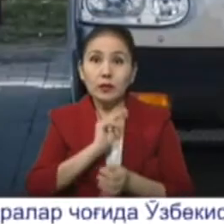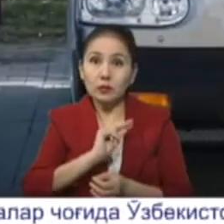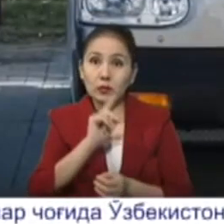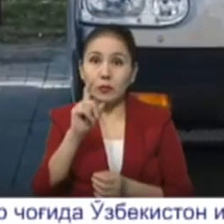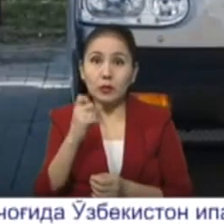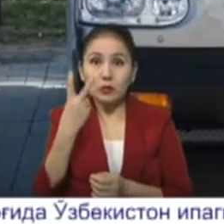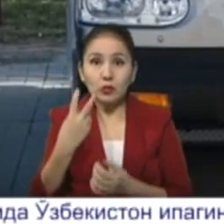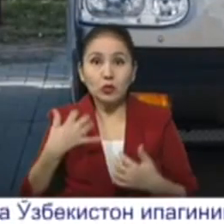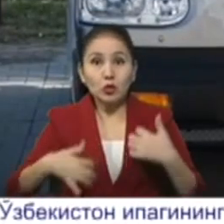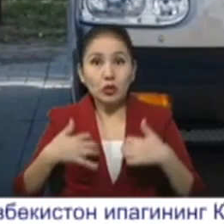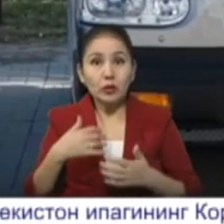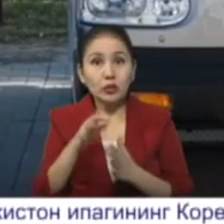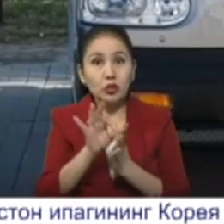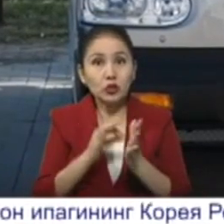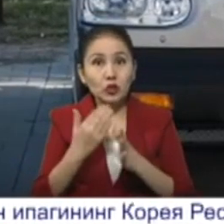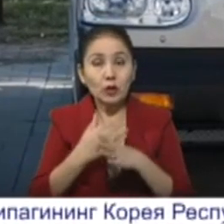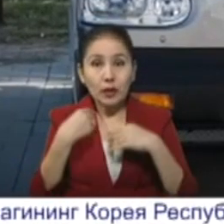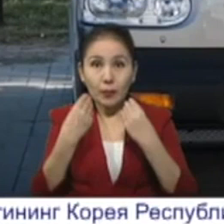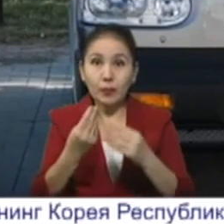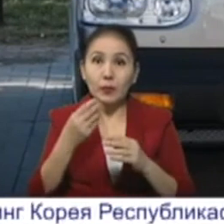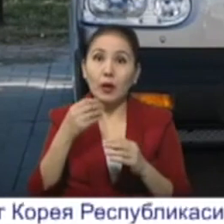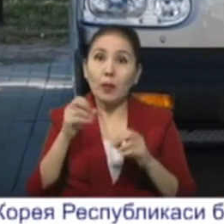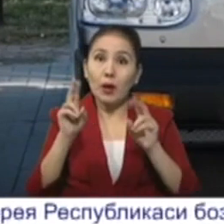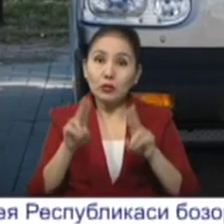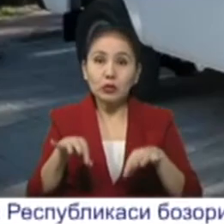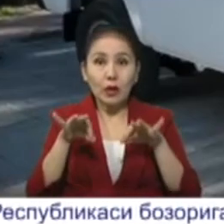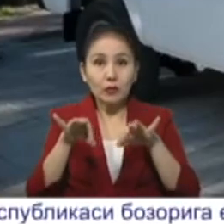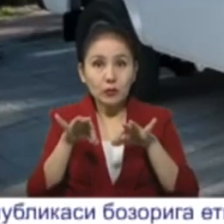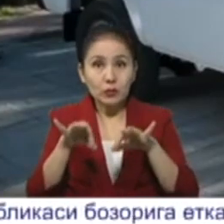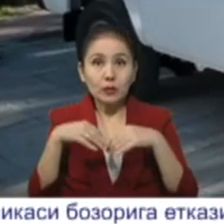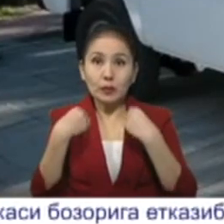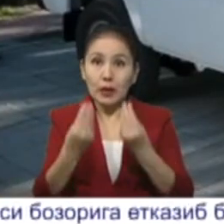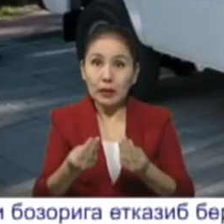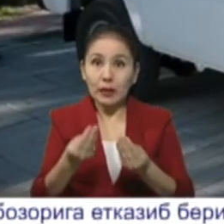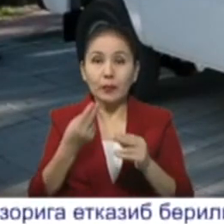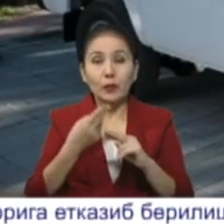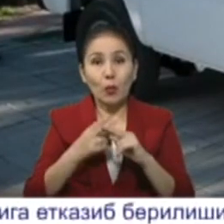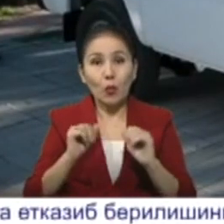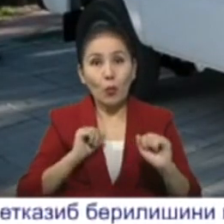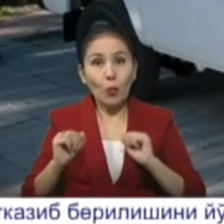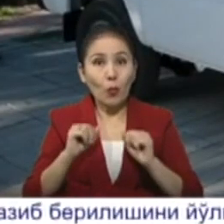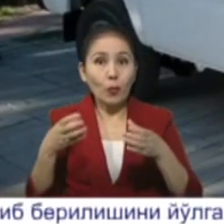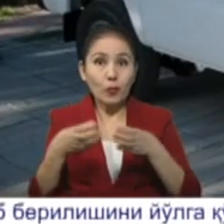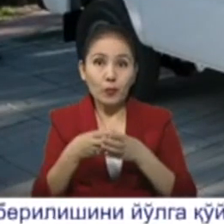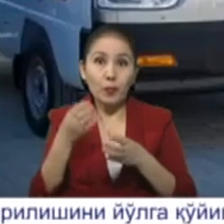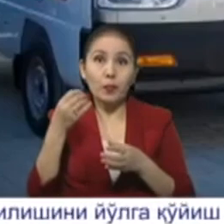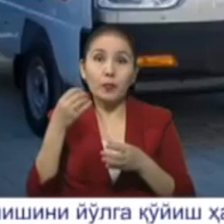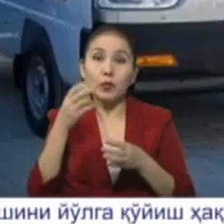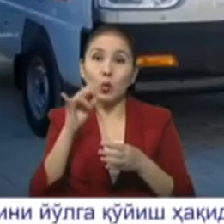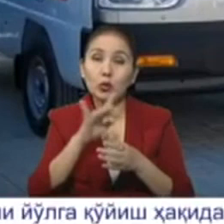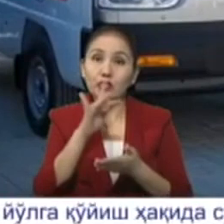yordam guruhlari uchun zarur bo'ladigan maxsus avtotransport vositalari olib kelindi. Mobil brigadalari Nukus shahri va